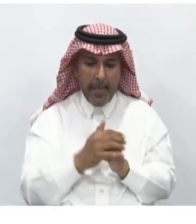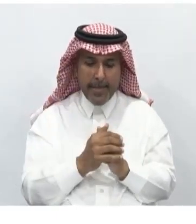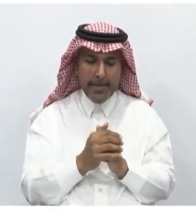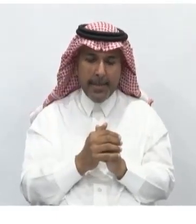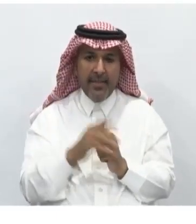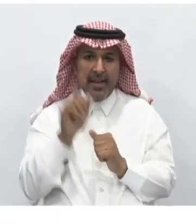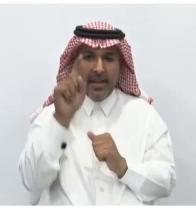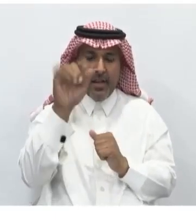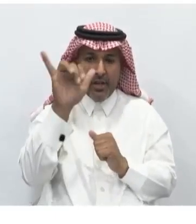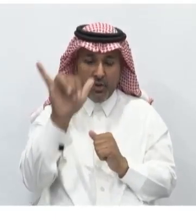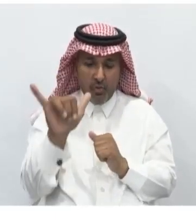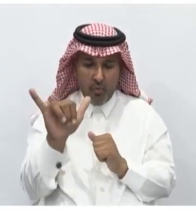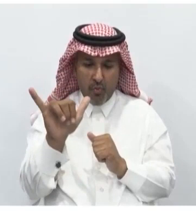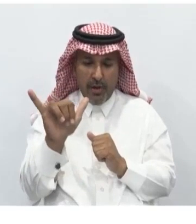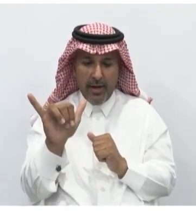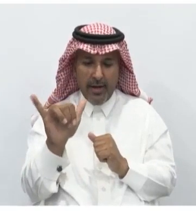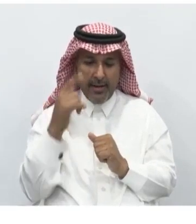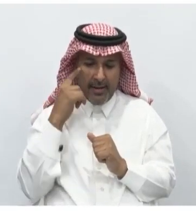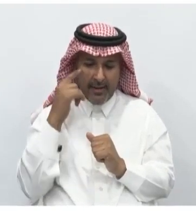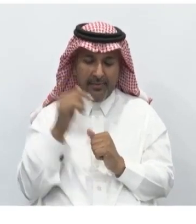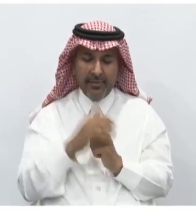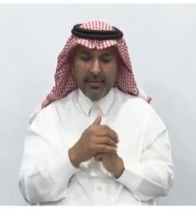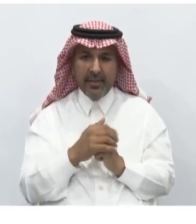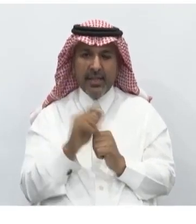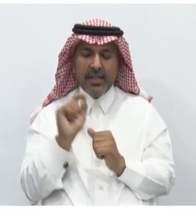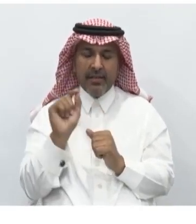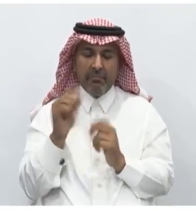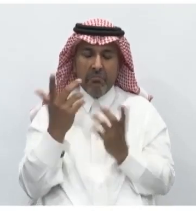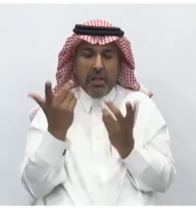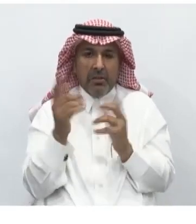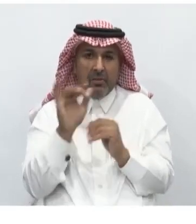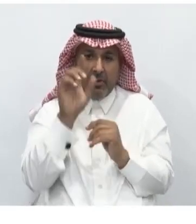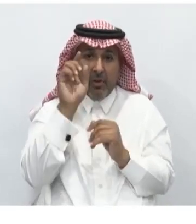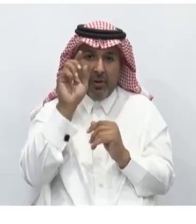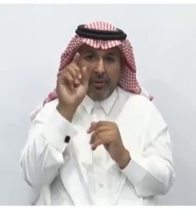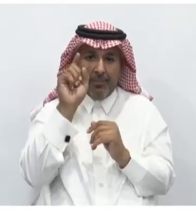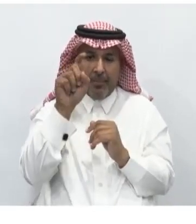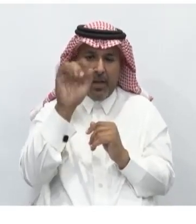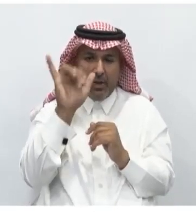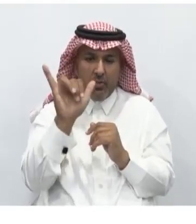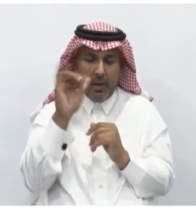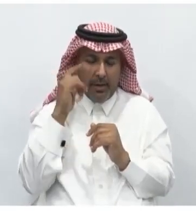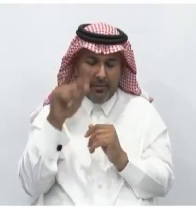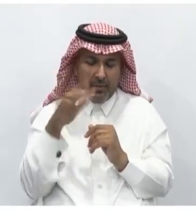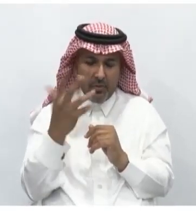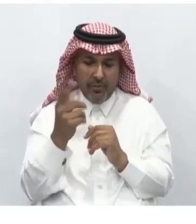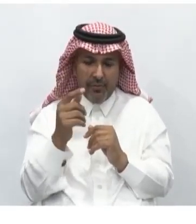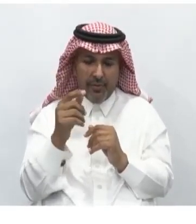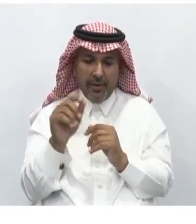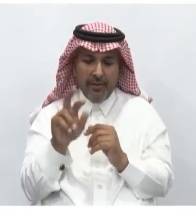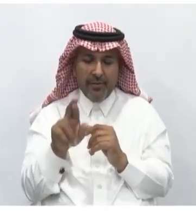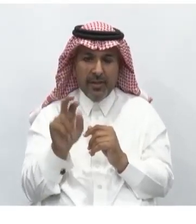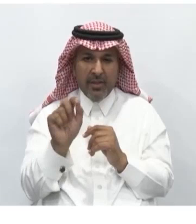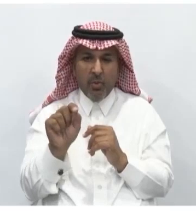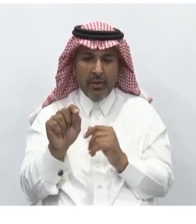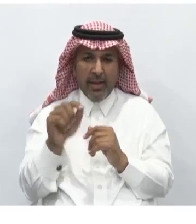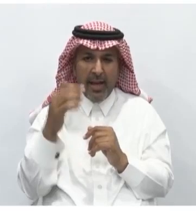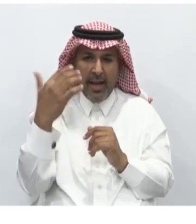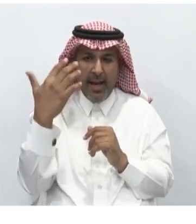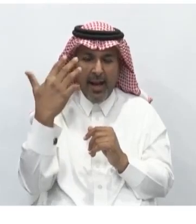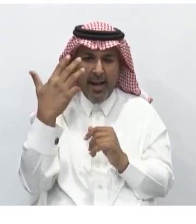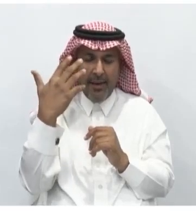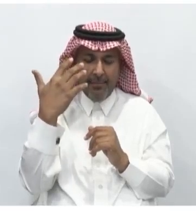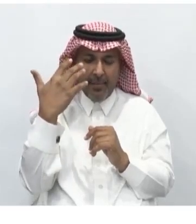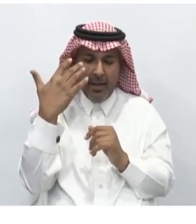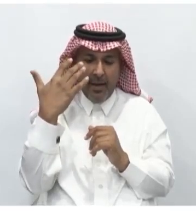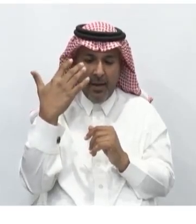الأيوني. مثل ما طلب منا صيغة عامة. احسب كتلة ماء التبلور إذا فقـ فقد ملح مائي.